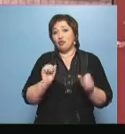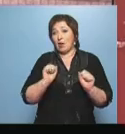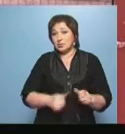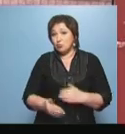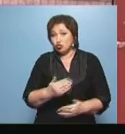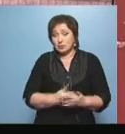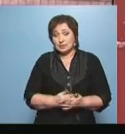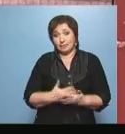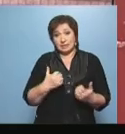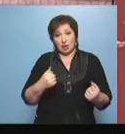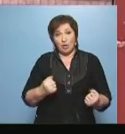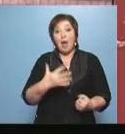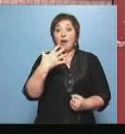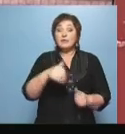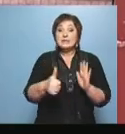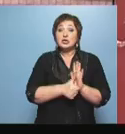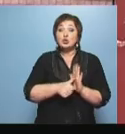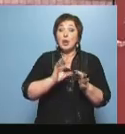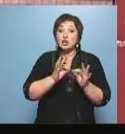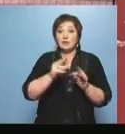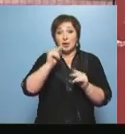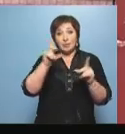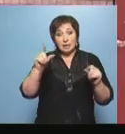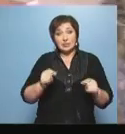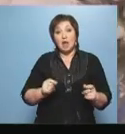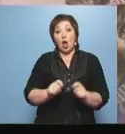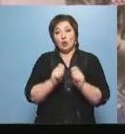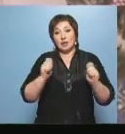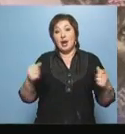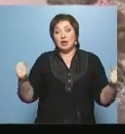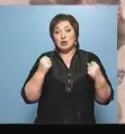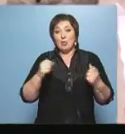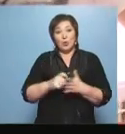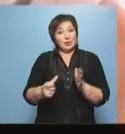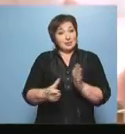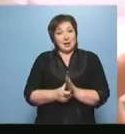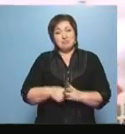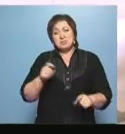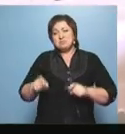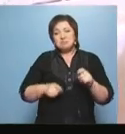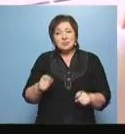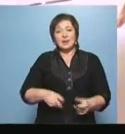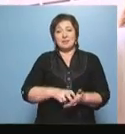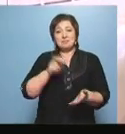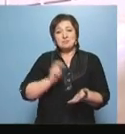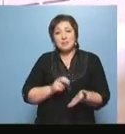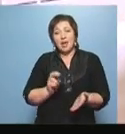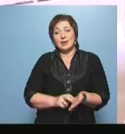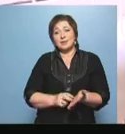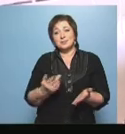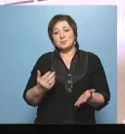здоровья. А в 56-й Ижевской гимназии радуются спортзалу. Мы бегаем прыжками, мы